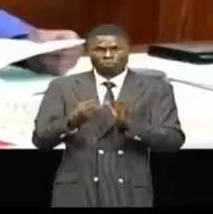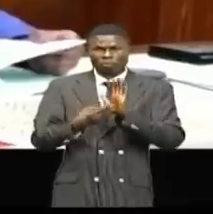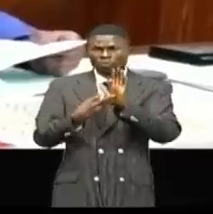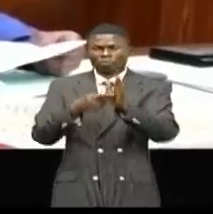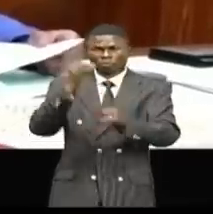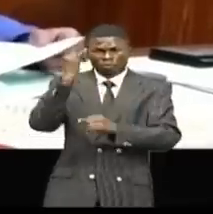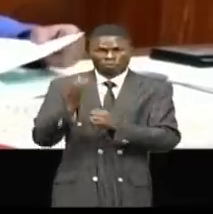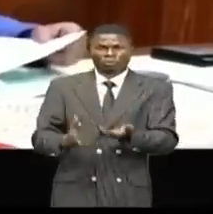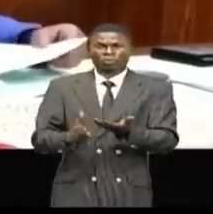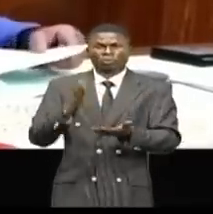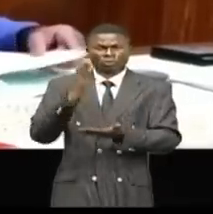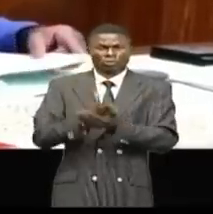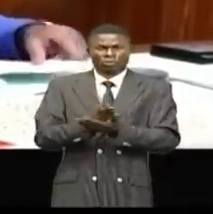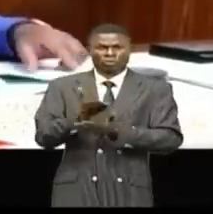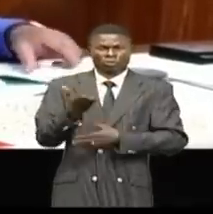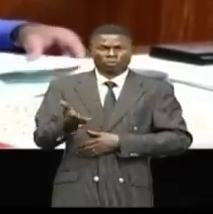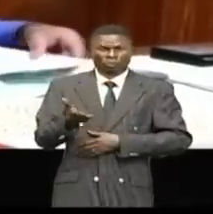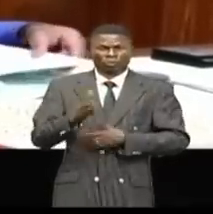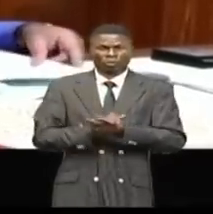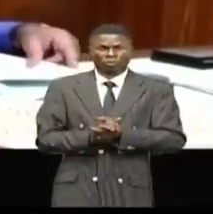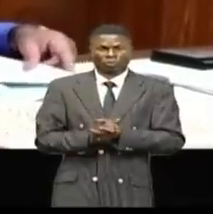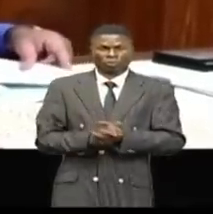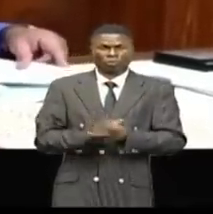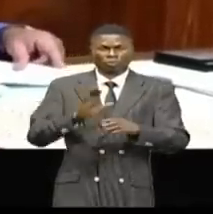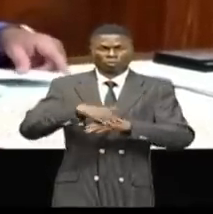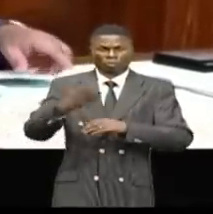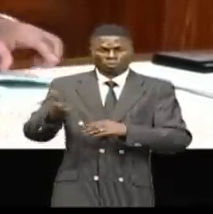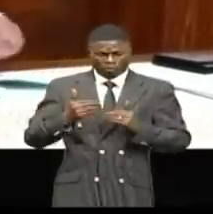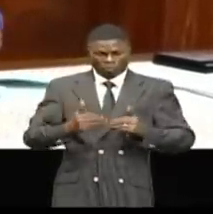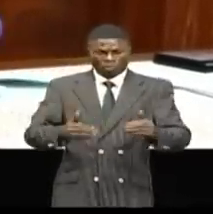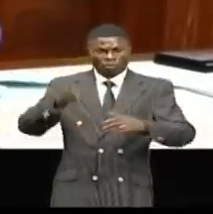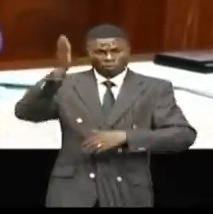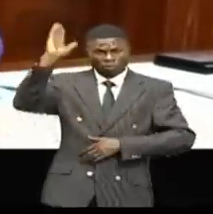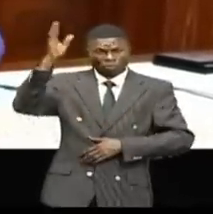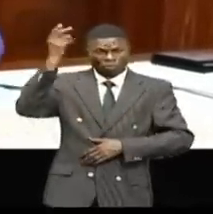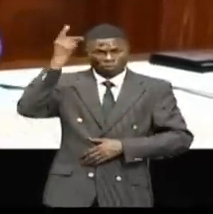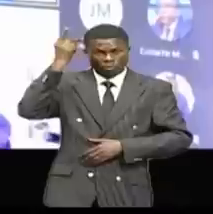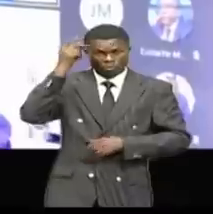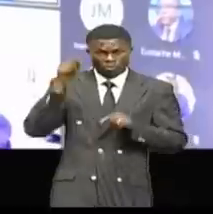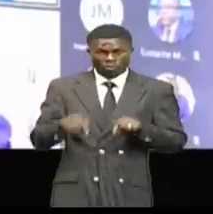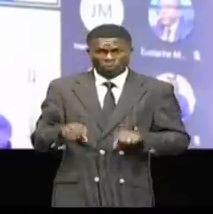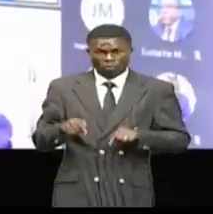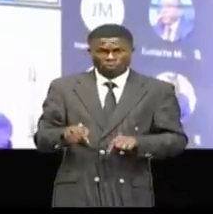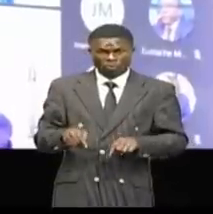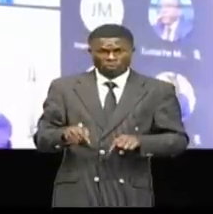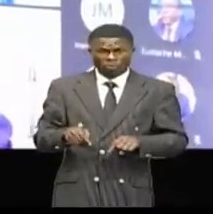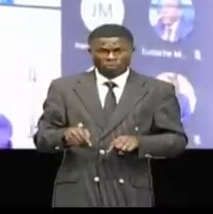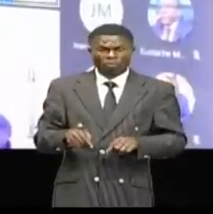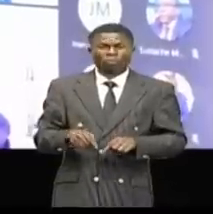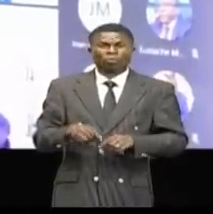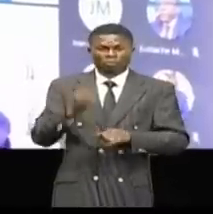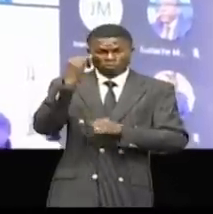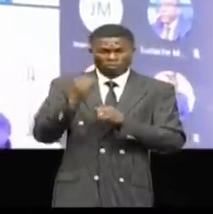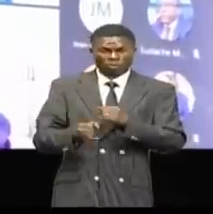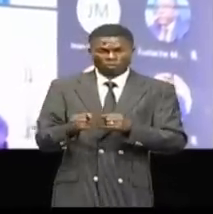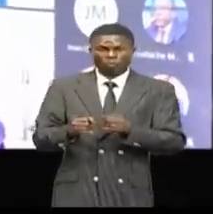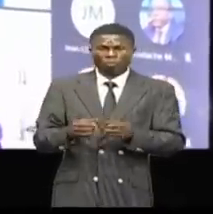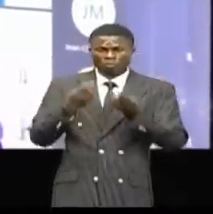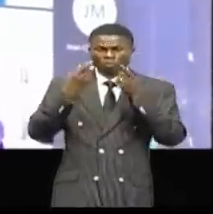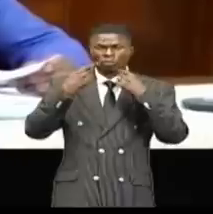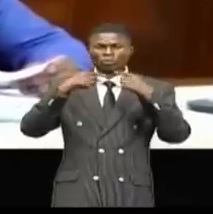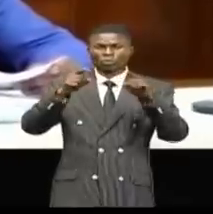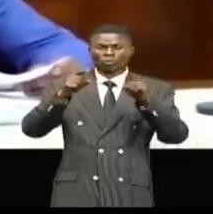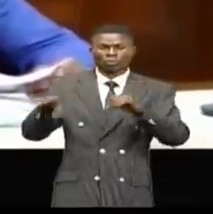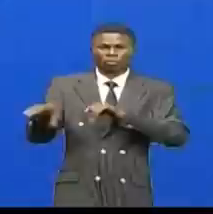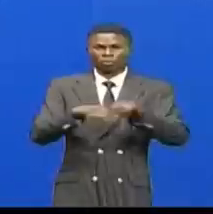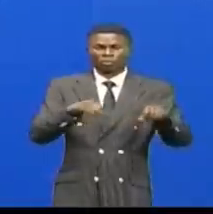mettre fin. C'est dans la suite de la conférence de Kinshasa, qui avait été sanctionnée par la déclaration et l'appel en